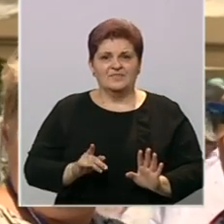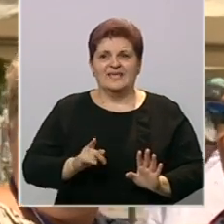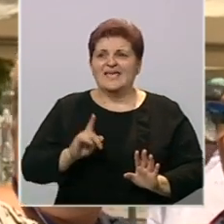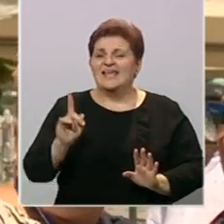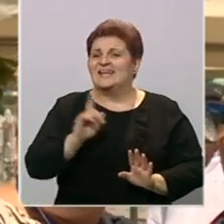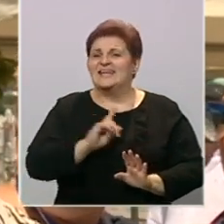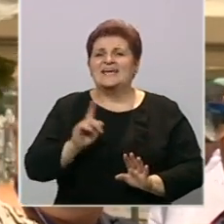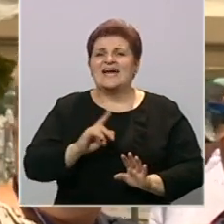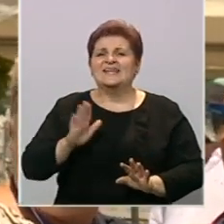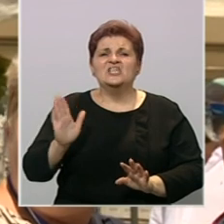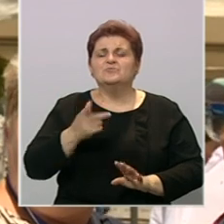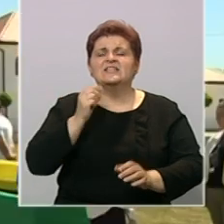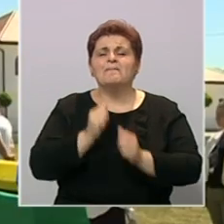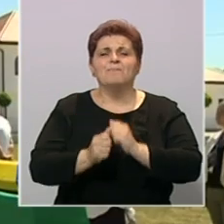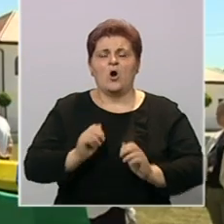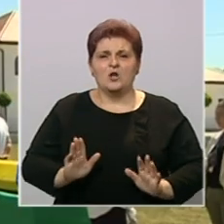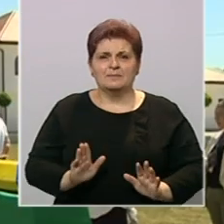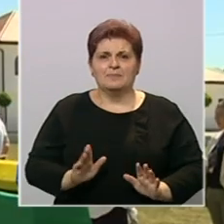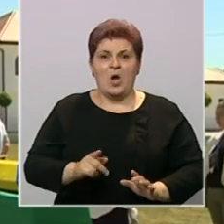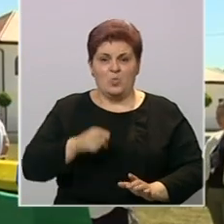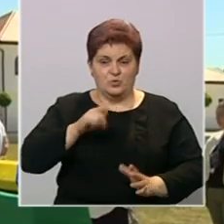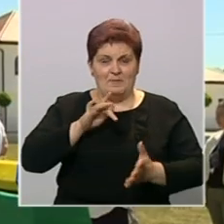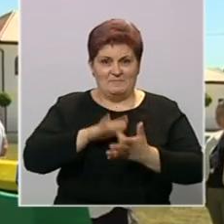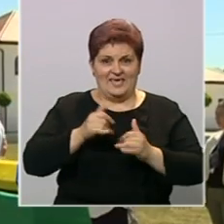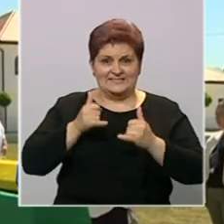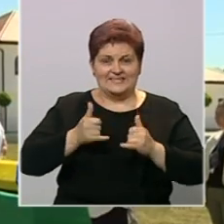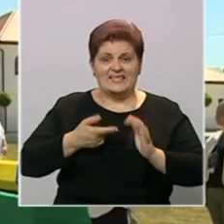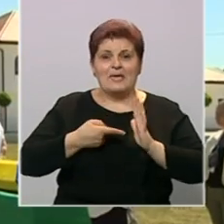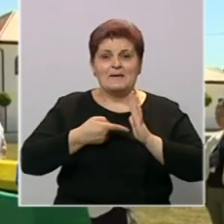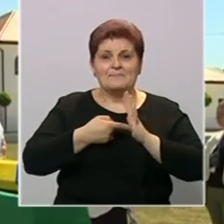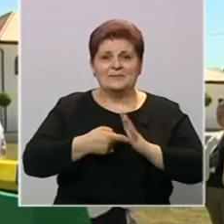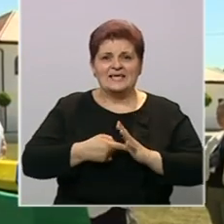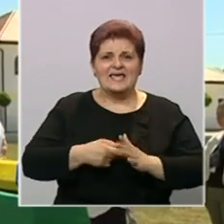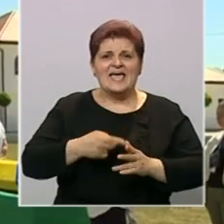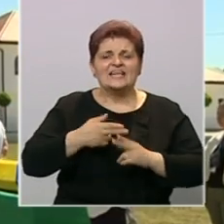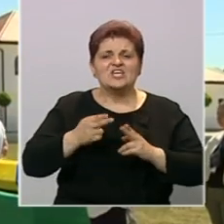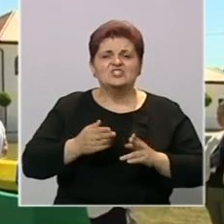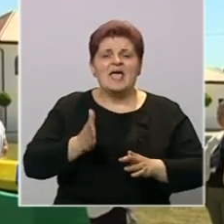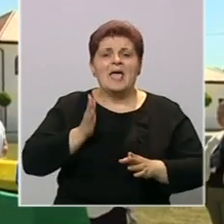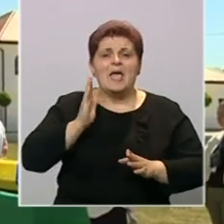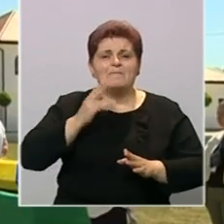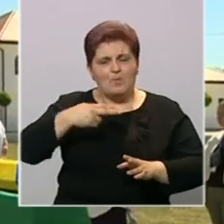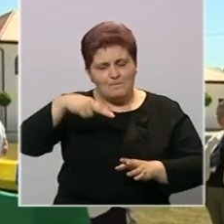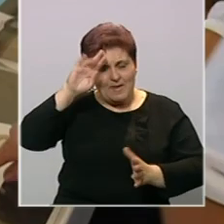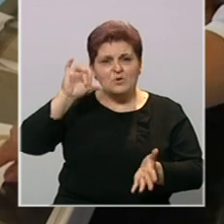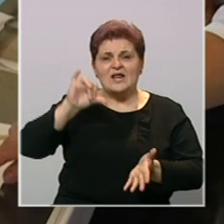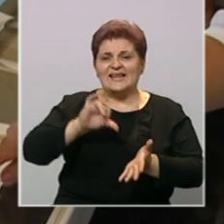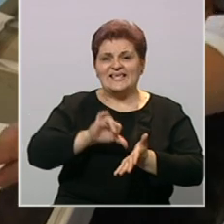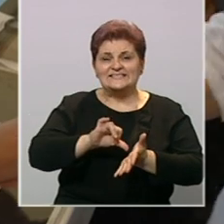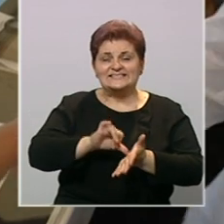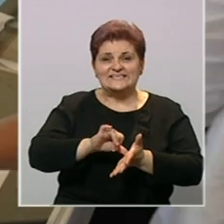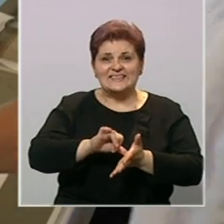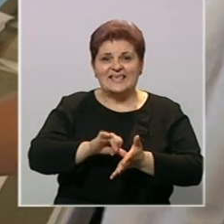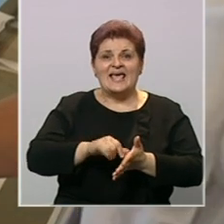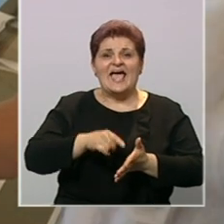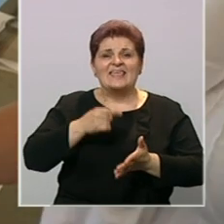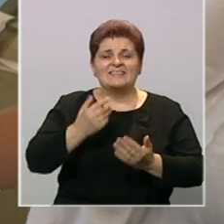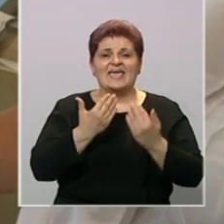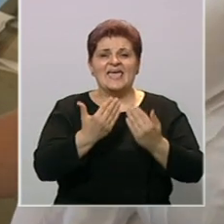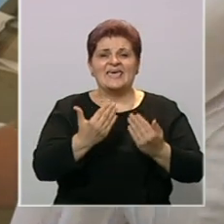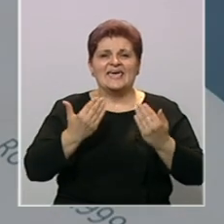nikada se nećemo proći te borbe. U Kamičanima je danas predstavljeno idejno rješenje za budući memorijalni centar te upriličena